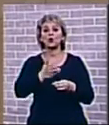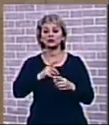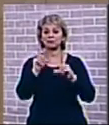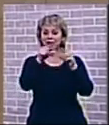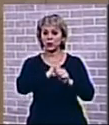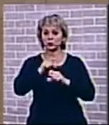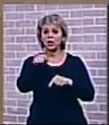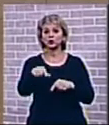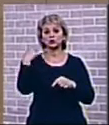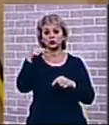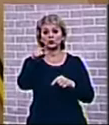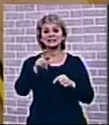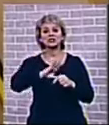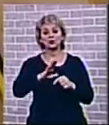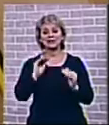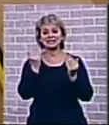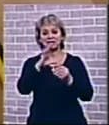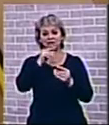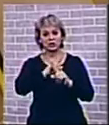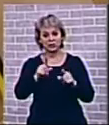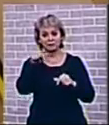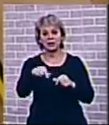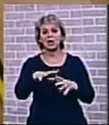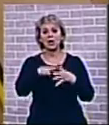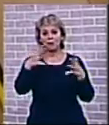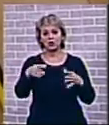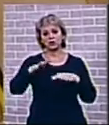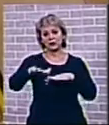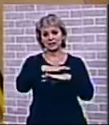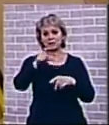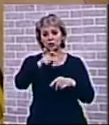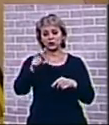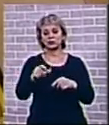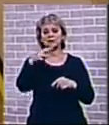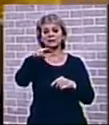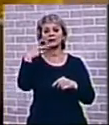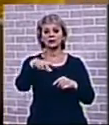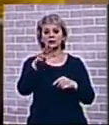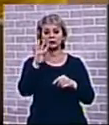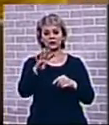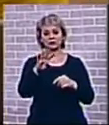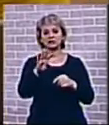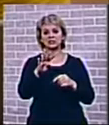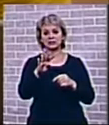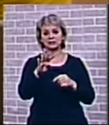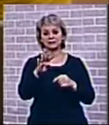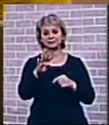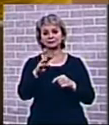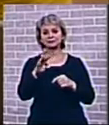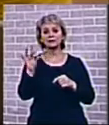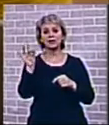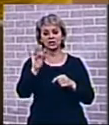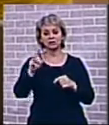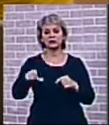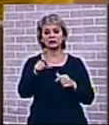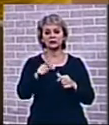собирается на отдых в ту же Турцию, избегать закрытых водоемов и большого скопления людей. Инна Панфилова, Дмитрий Романченко, Сергей Вишняков, Дон